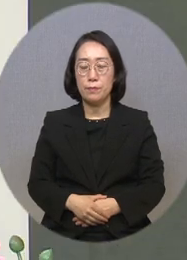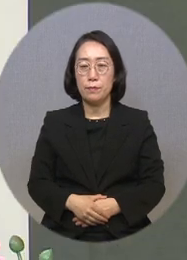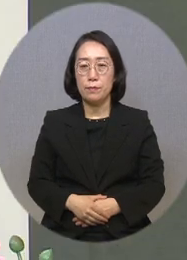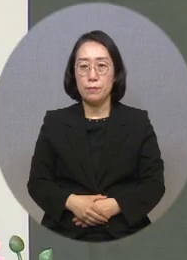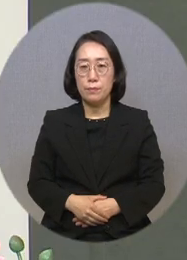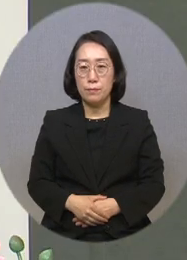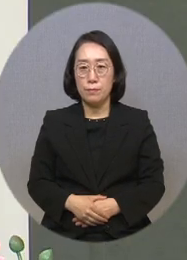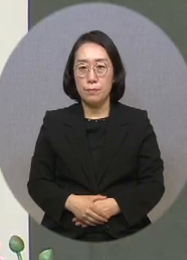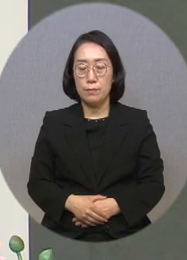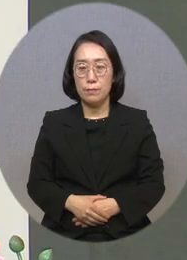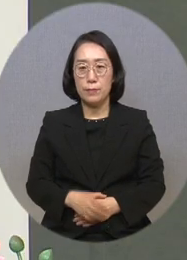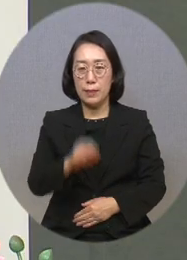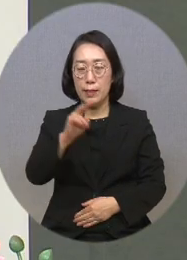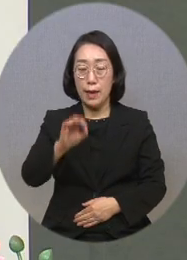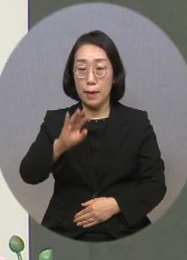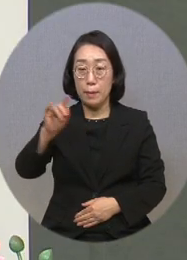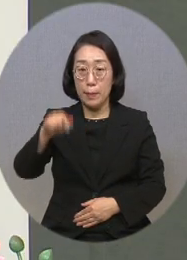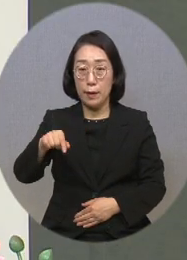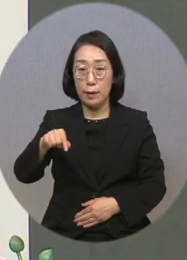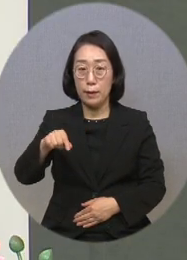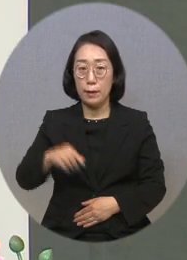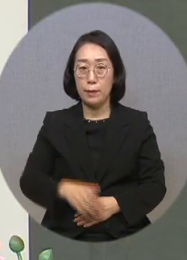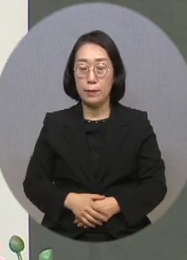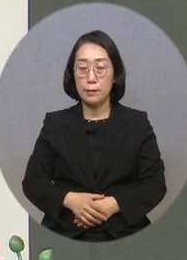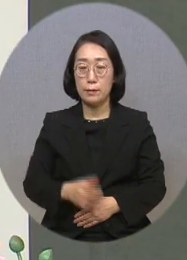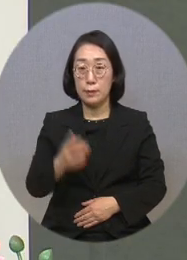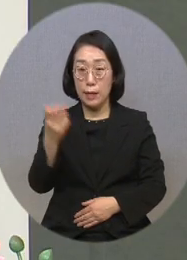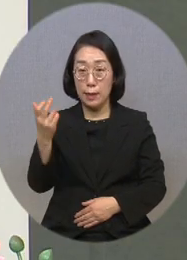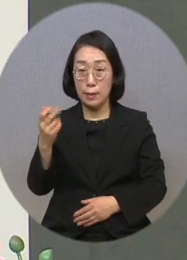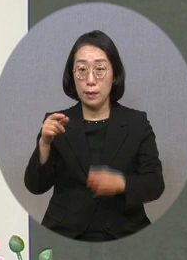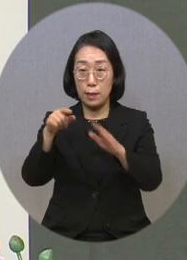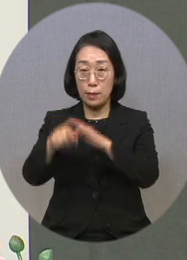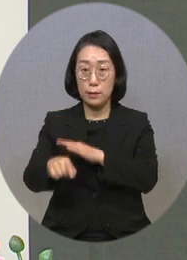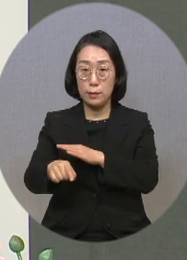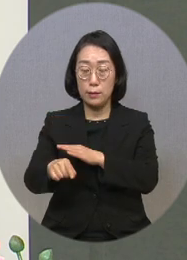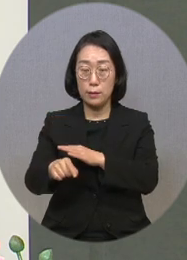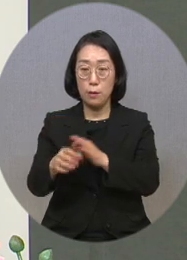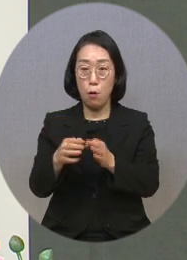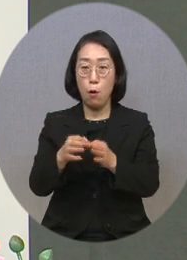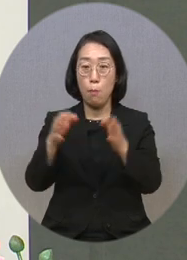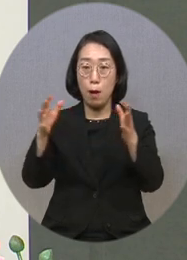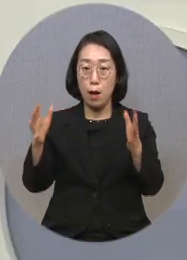저 양백산에 내려간 지가 얼마나 되셨습니까?